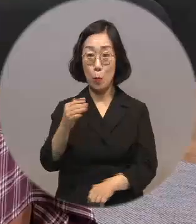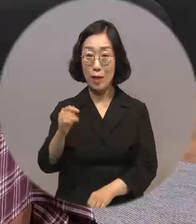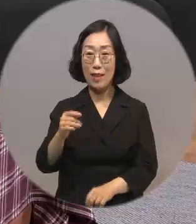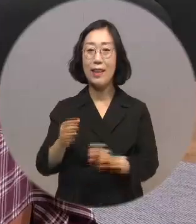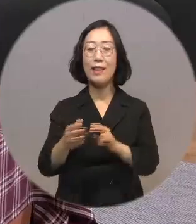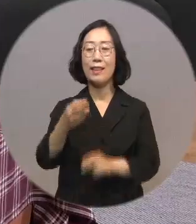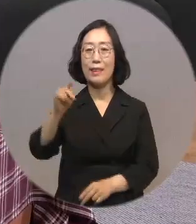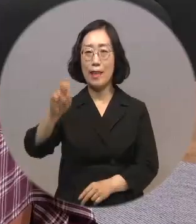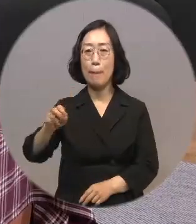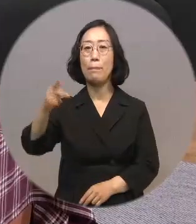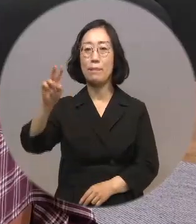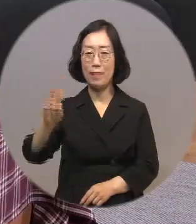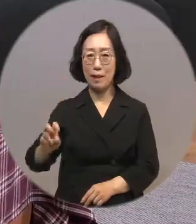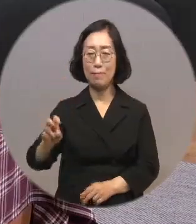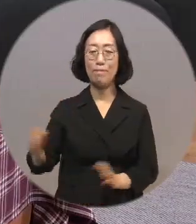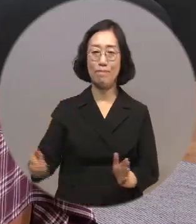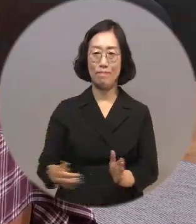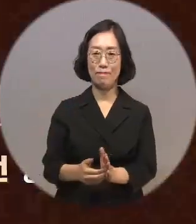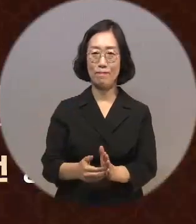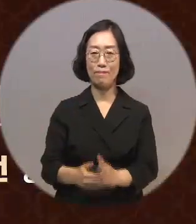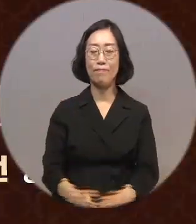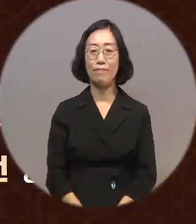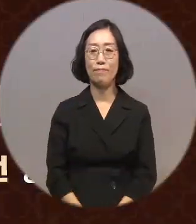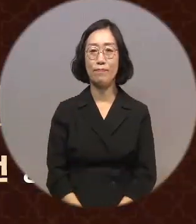담담. 감사합니다.